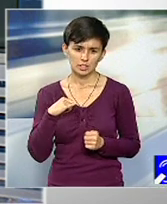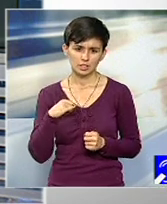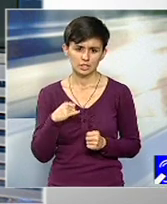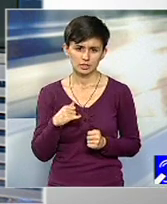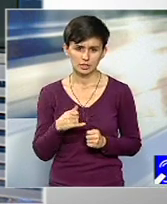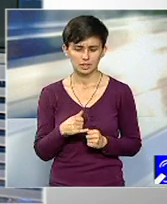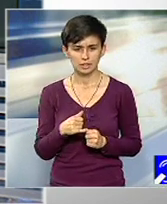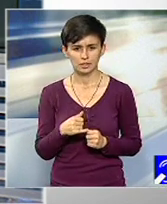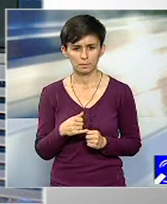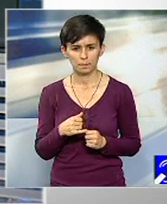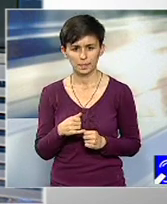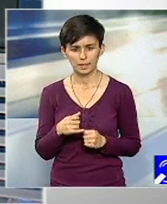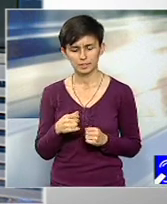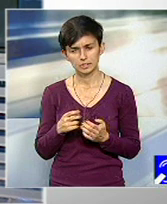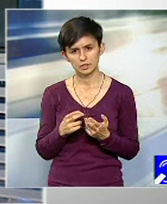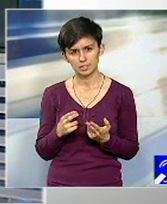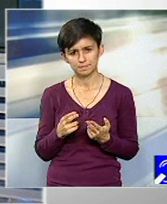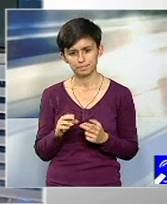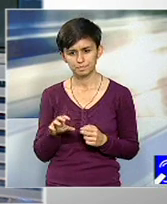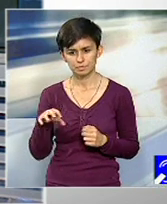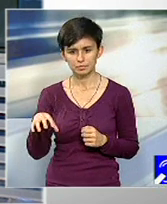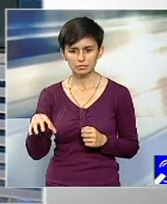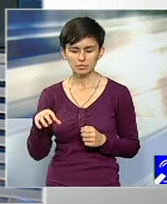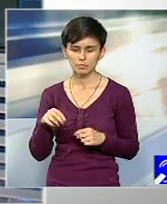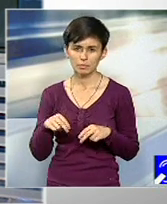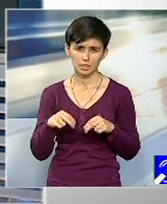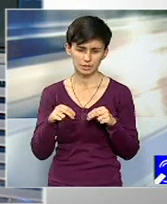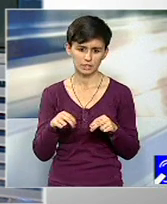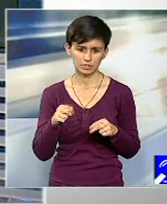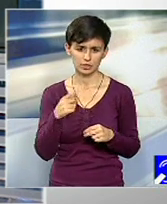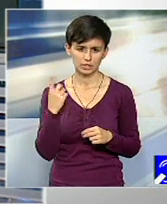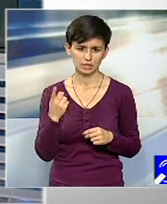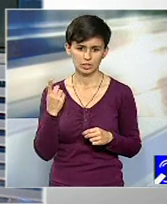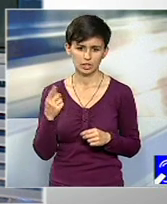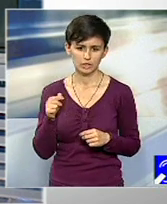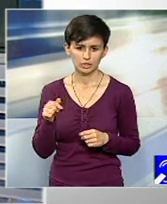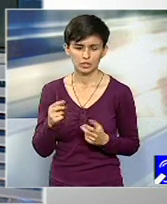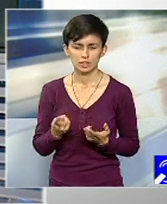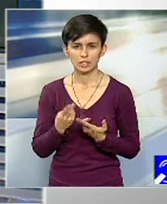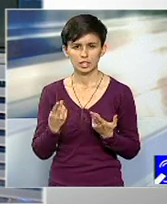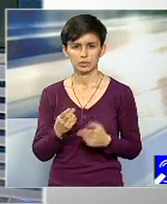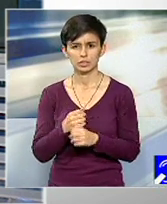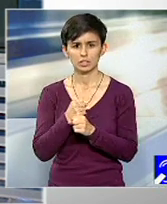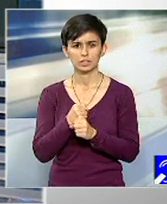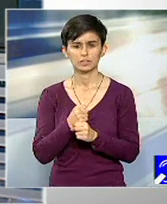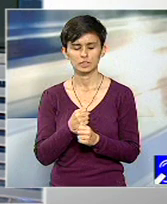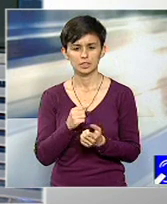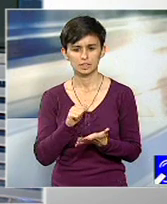din alte județe, sunt interesați ca Caravana Fan să vină la ei în oraș, să contacteze Fundația Cartea Călătoare.